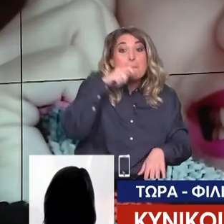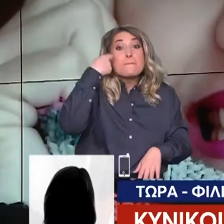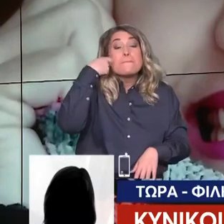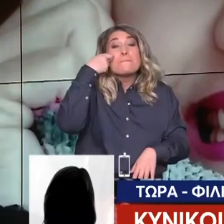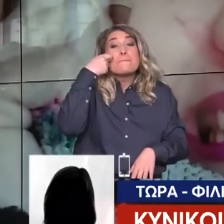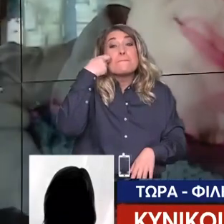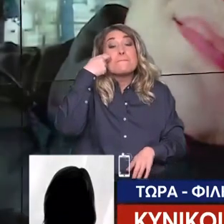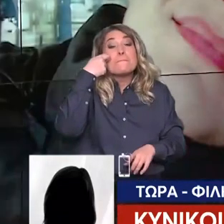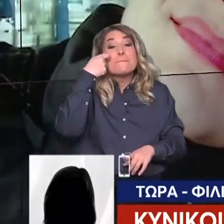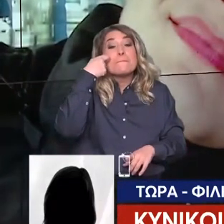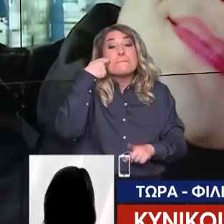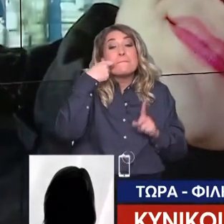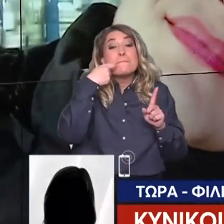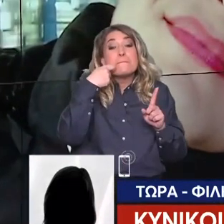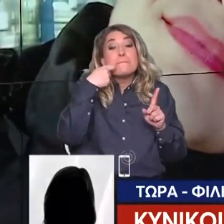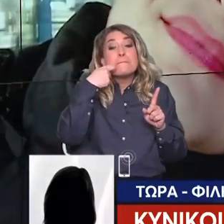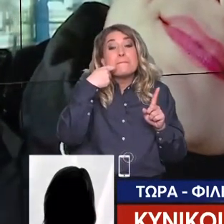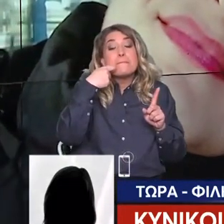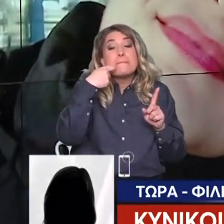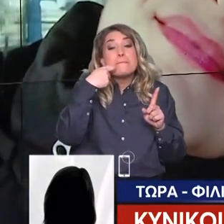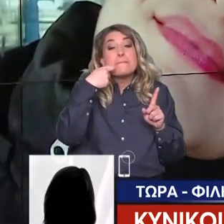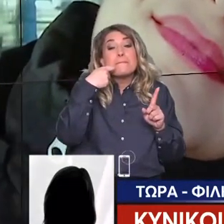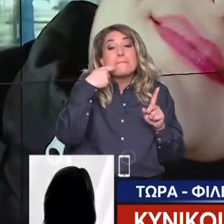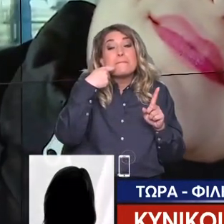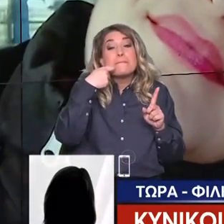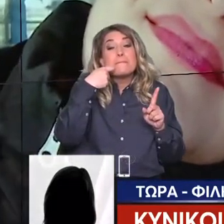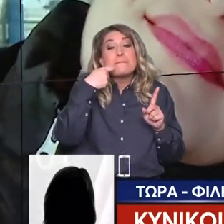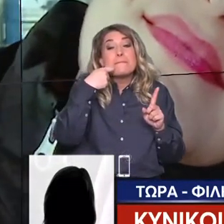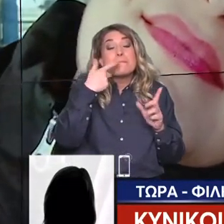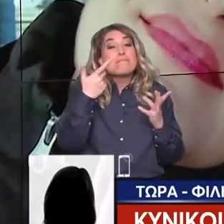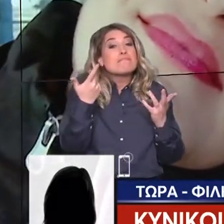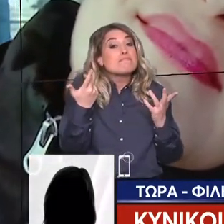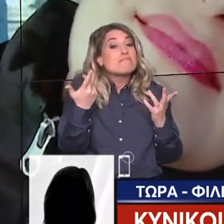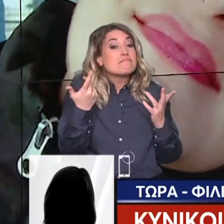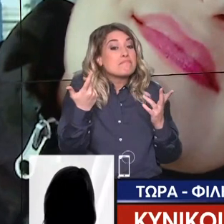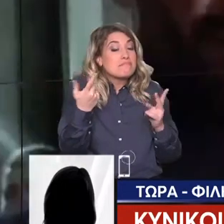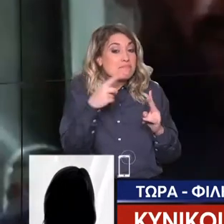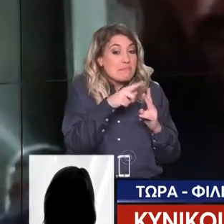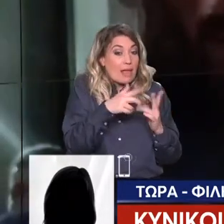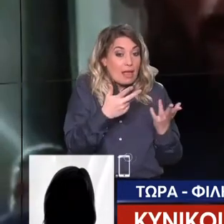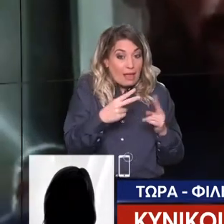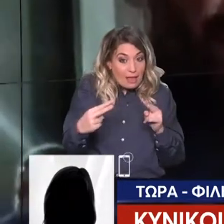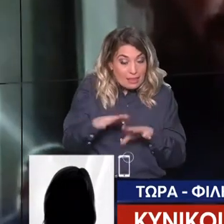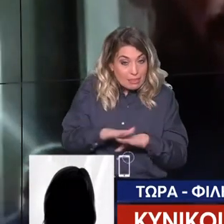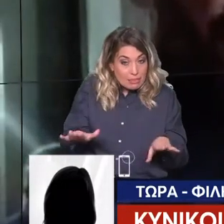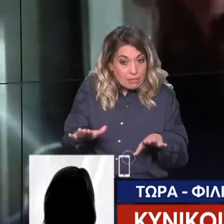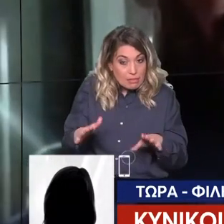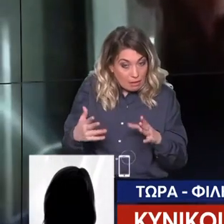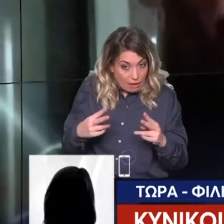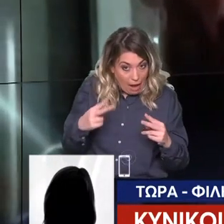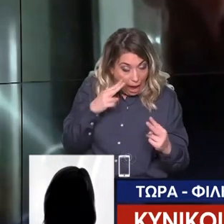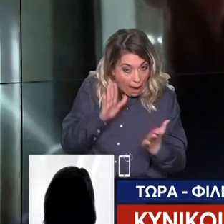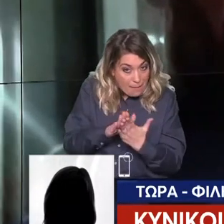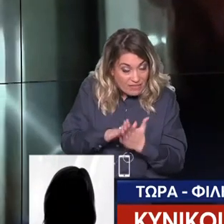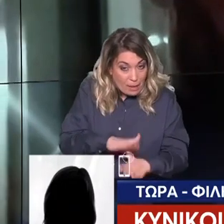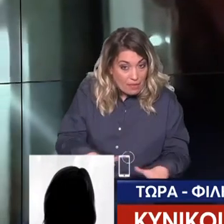και της αδερφής του. Ναι. Τα βλέπε τα παιδιά της? Όχι. Όχι.